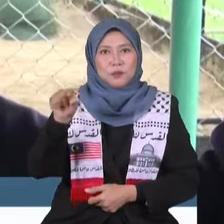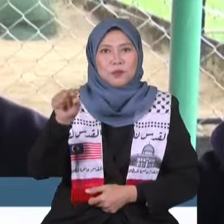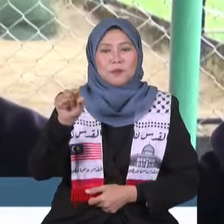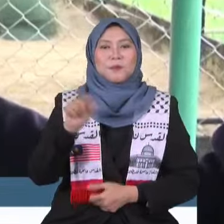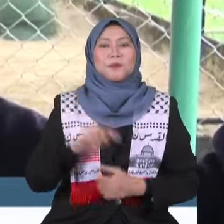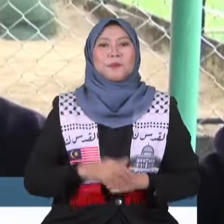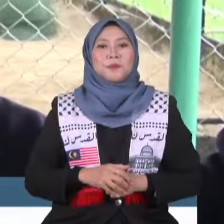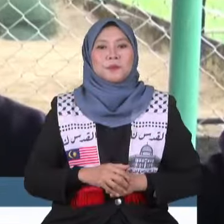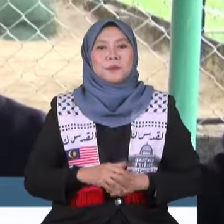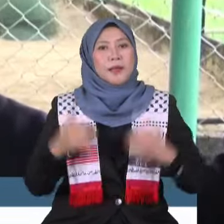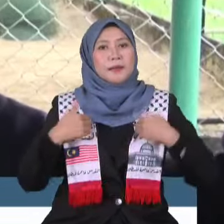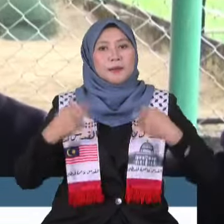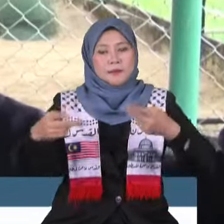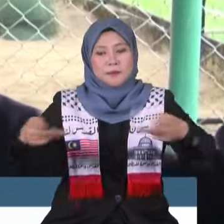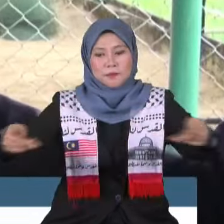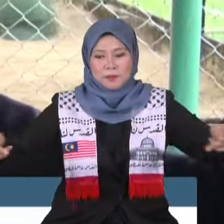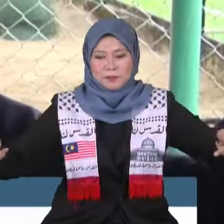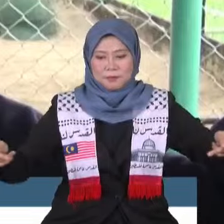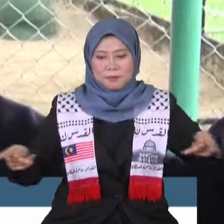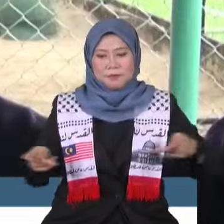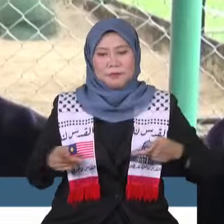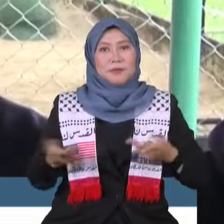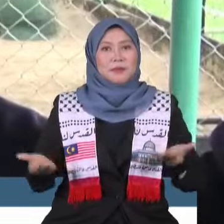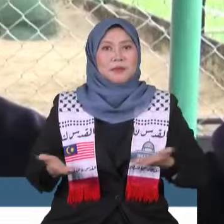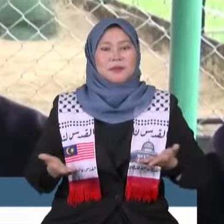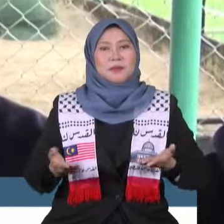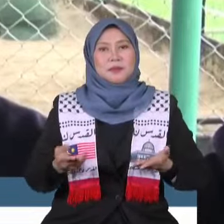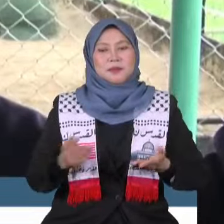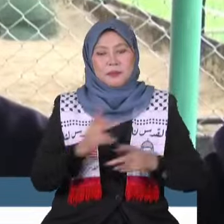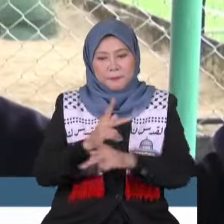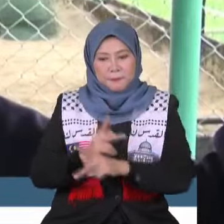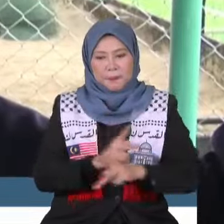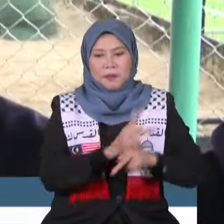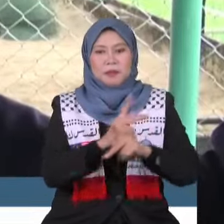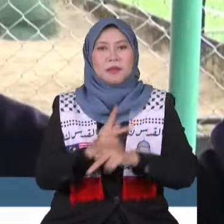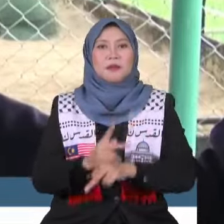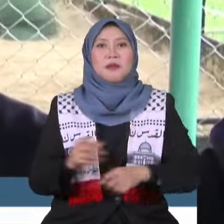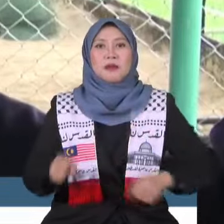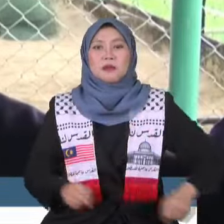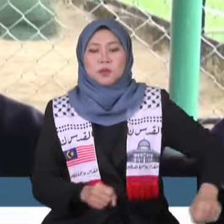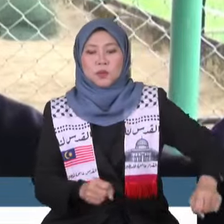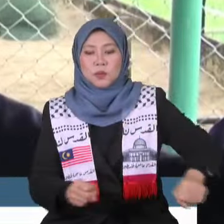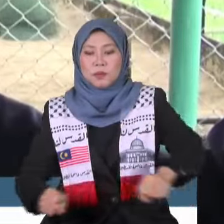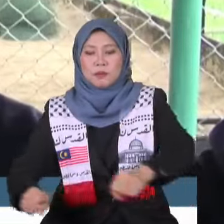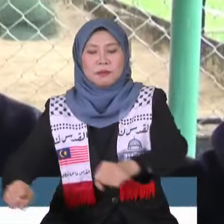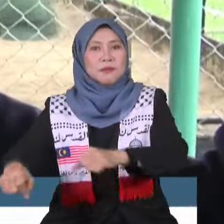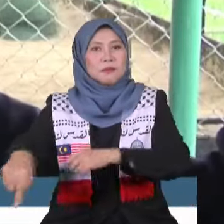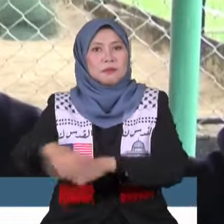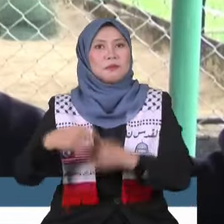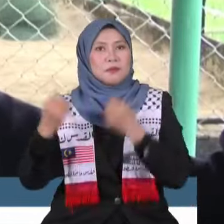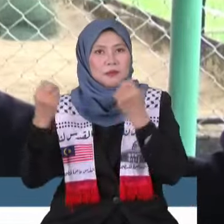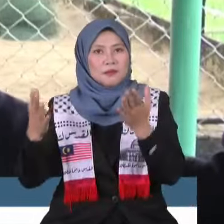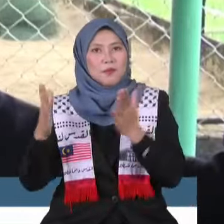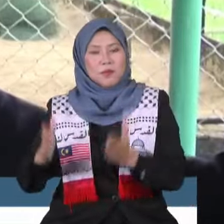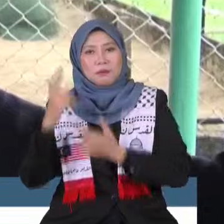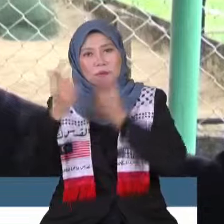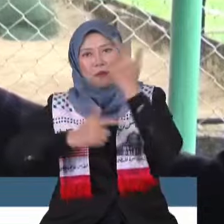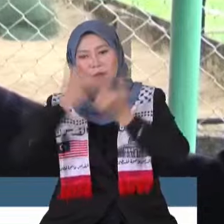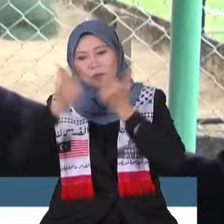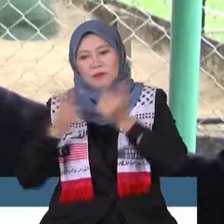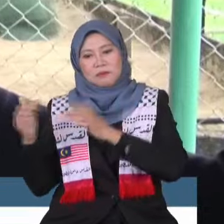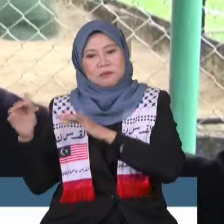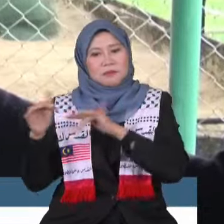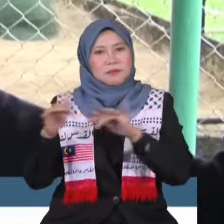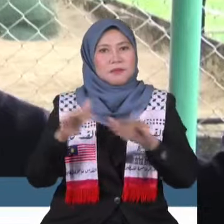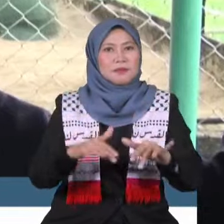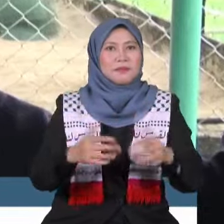satu kolam di mana kami memelihara tuntung sungai. Dan ramai juga pelancong tempatan ataupun luar